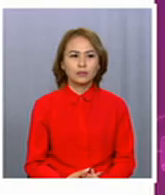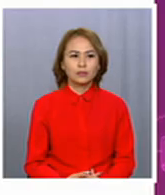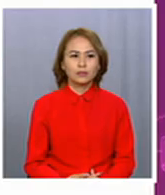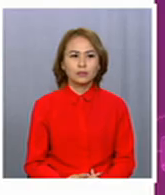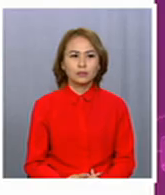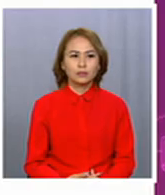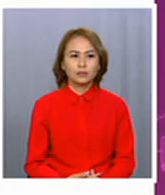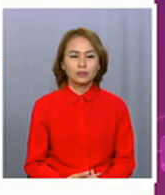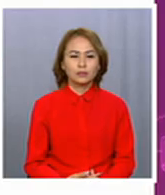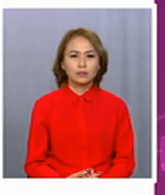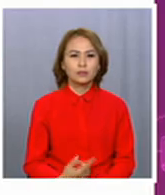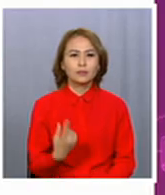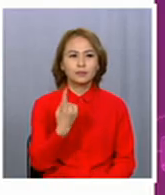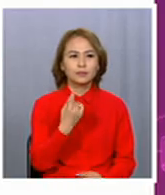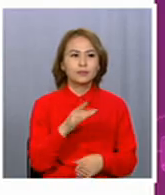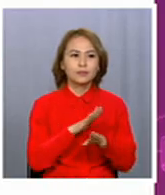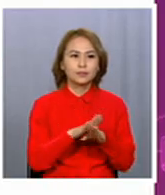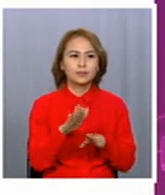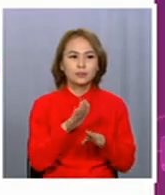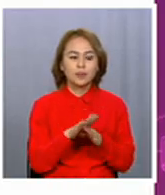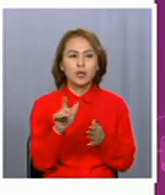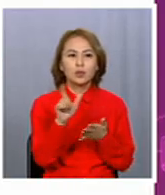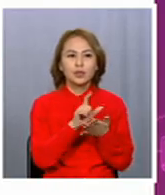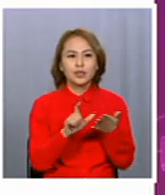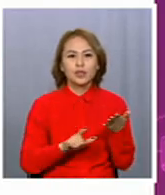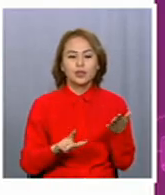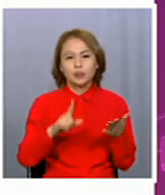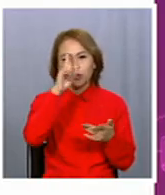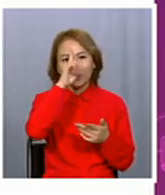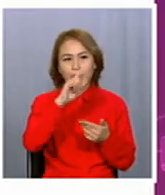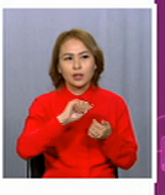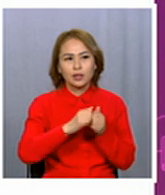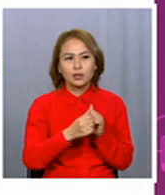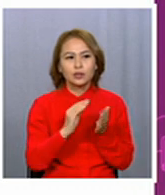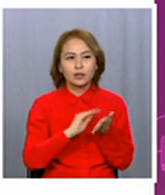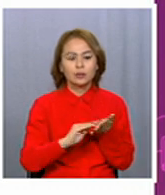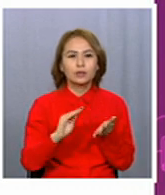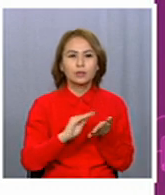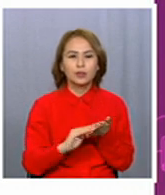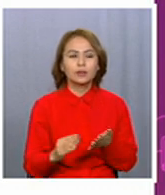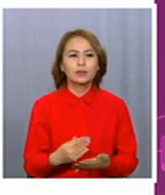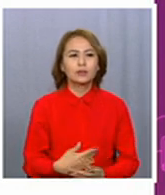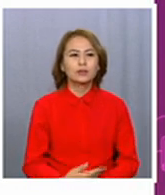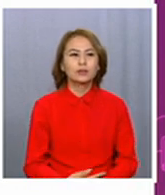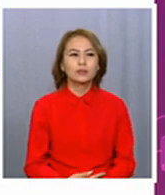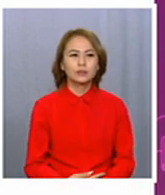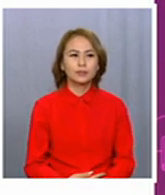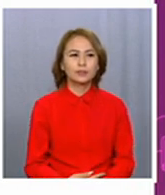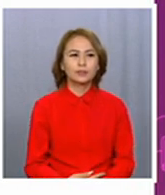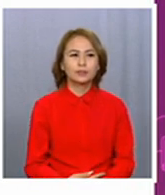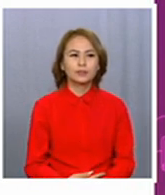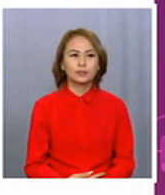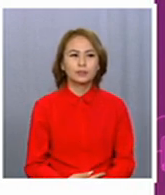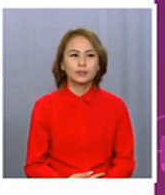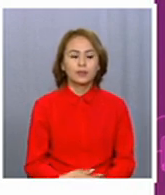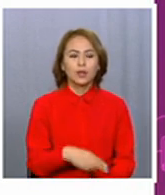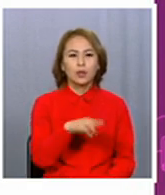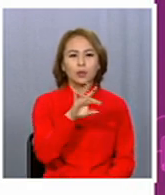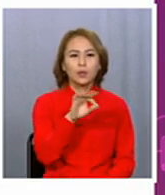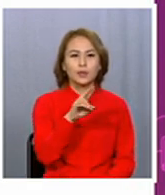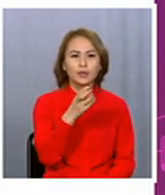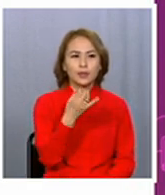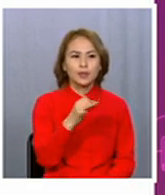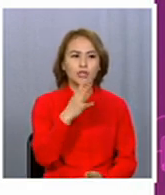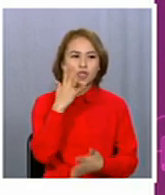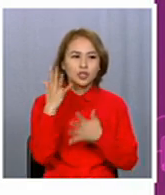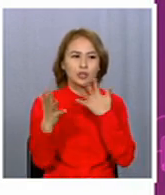орындаймыз. Бірінші жаттығу. Өлеңді жатқа жаз. Қаны бірге оқып шығамыз. Төскейден жел